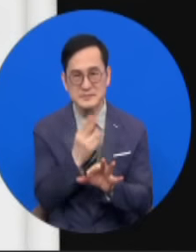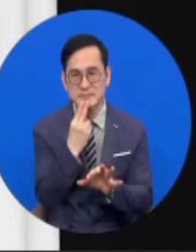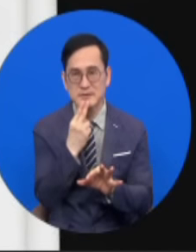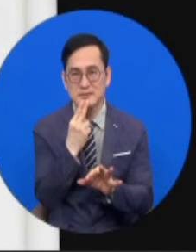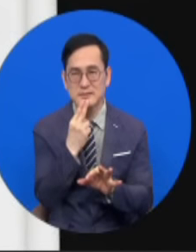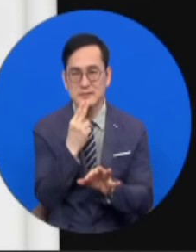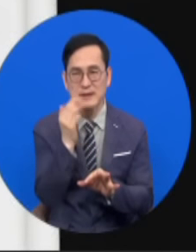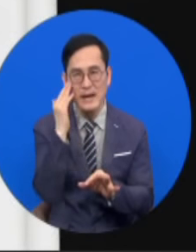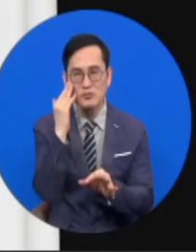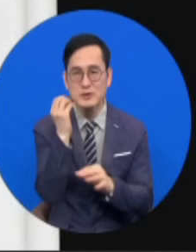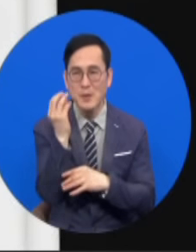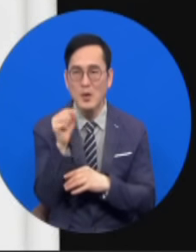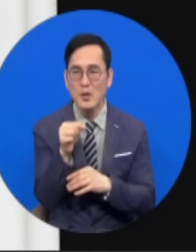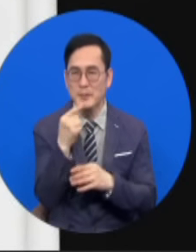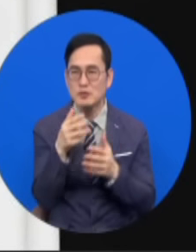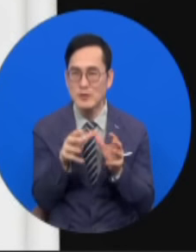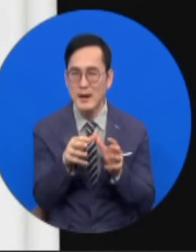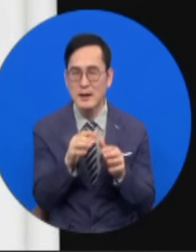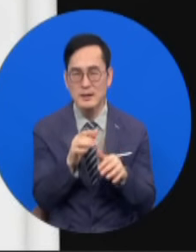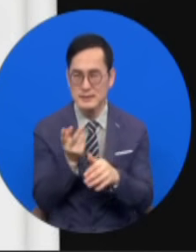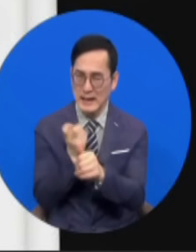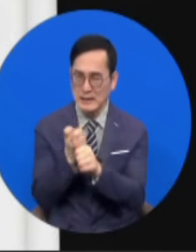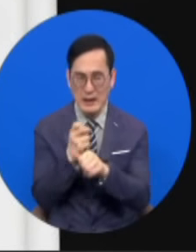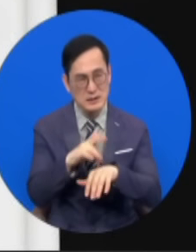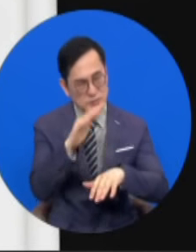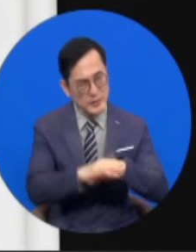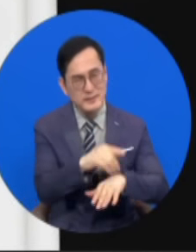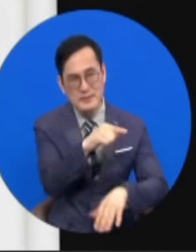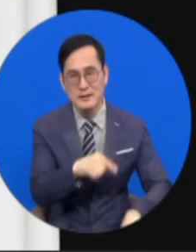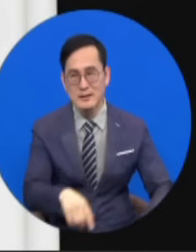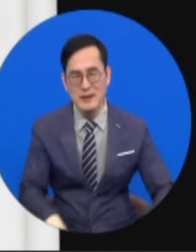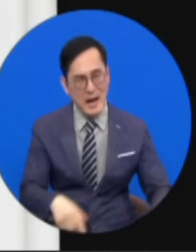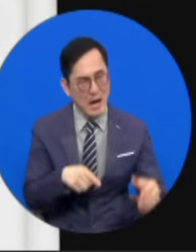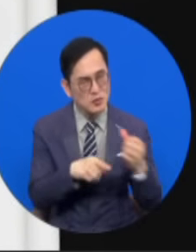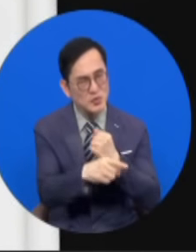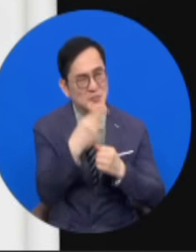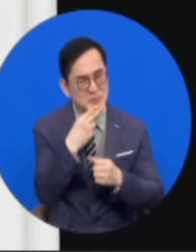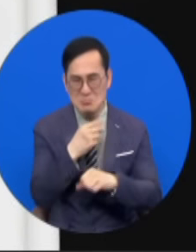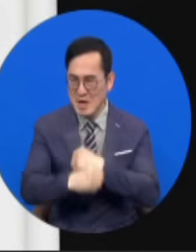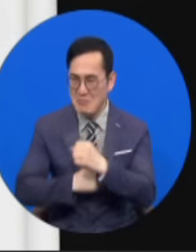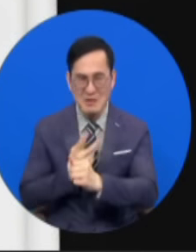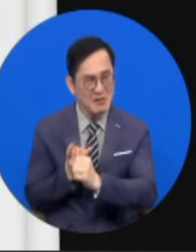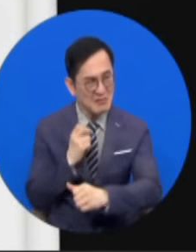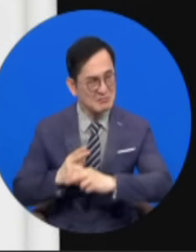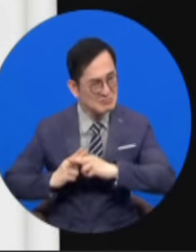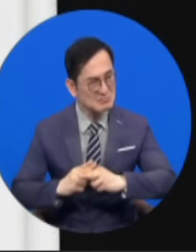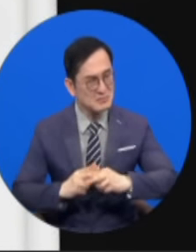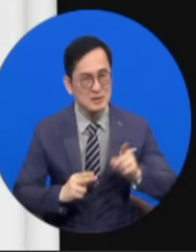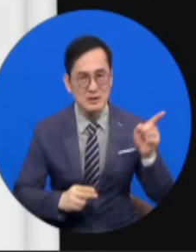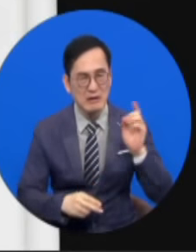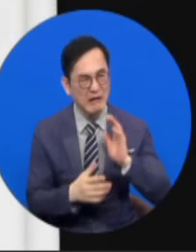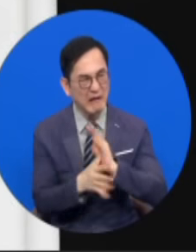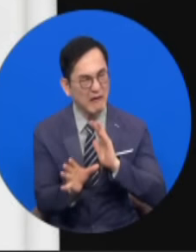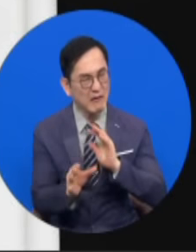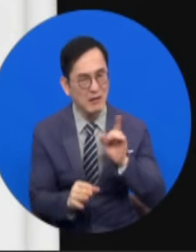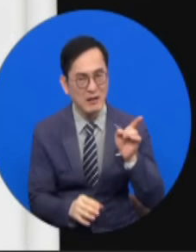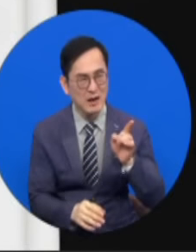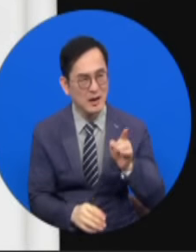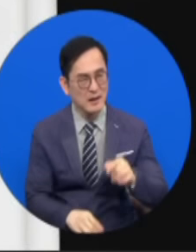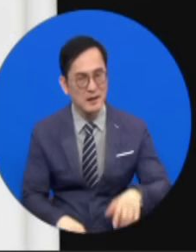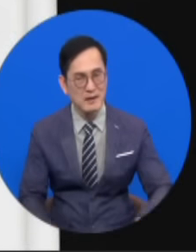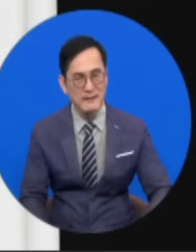한국일보 사설 민주당이 습관적인 탄핵 정치 명분도 실익도 없다 탄핵이 어찌 이번 한두 번이냐 명분도